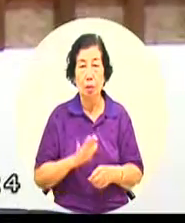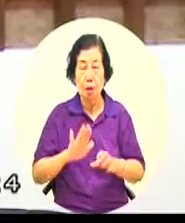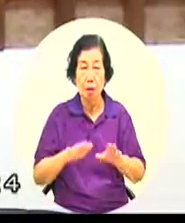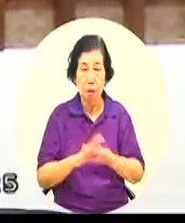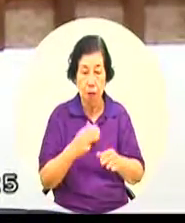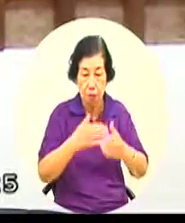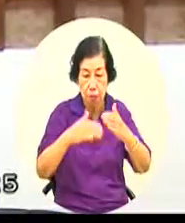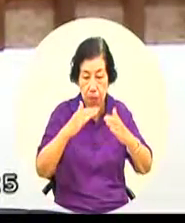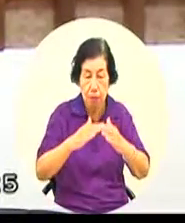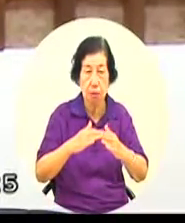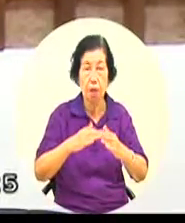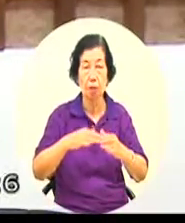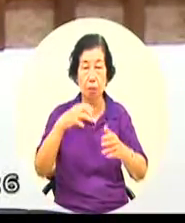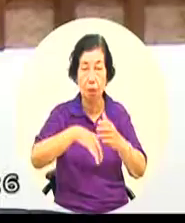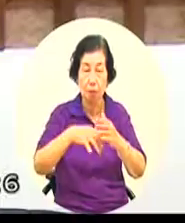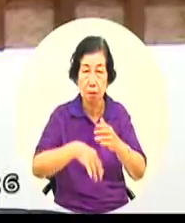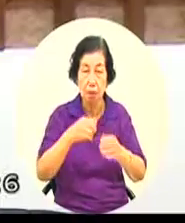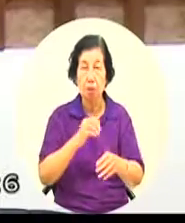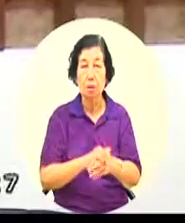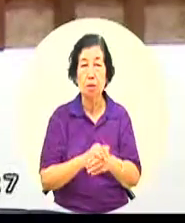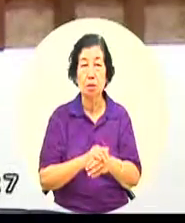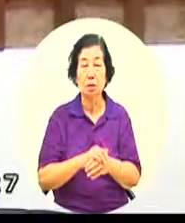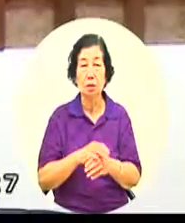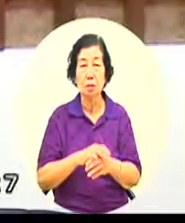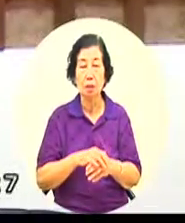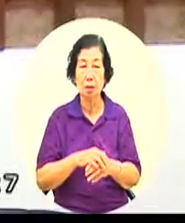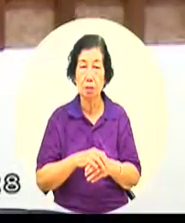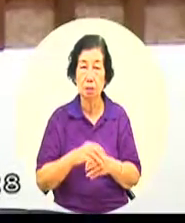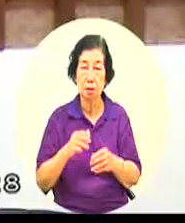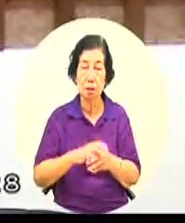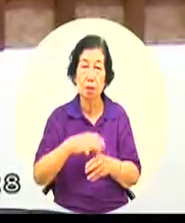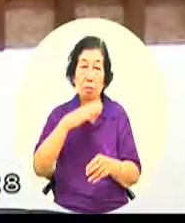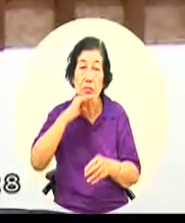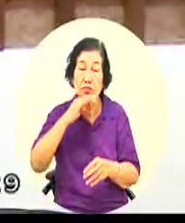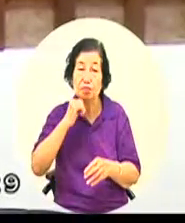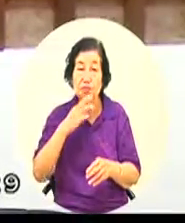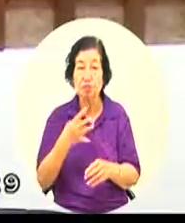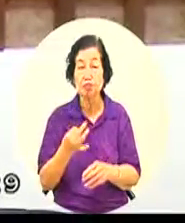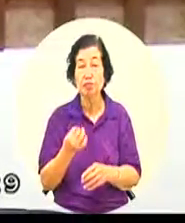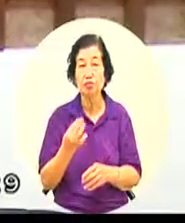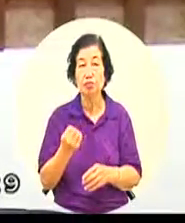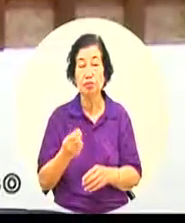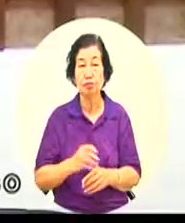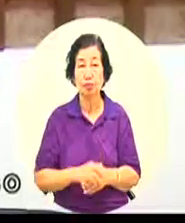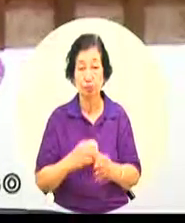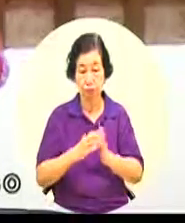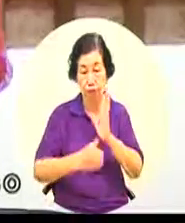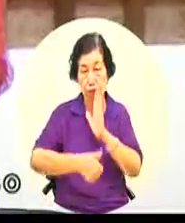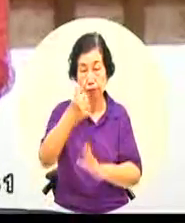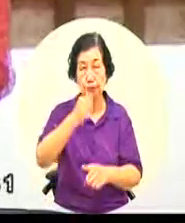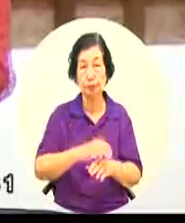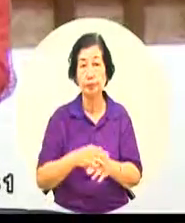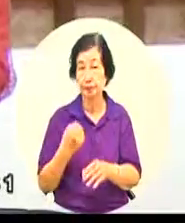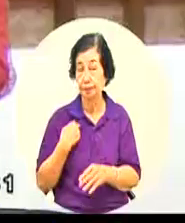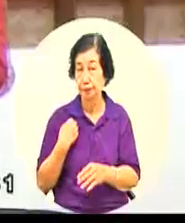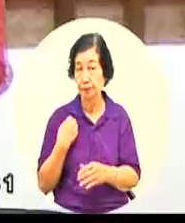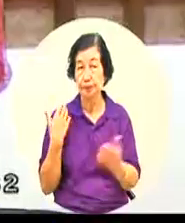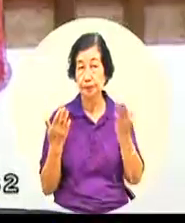品使用者的最低年龄是几岁吗？局长，你知道吗？来，局长，你知